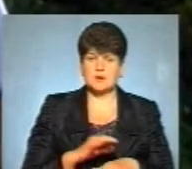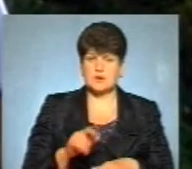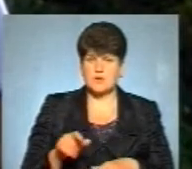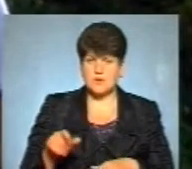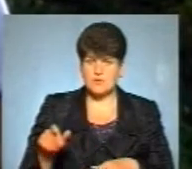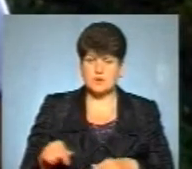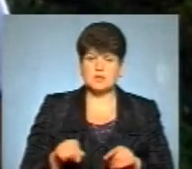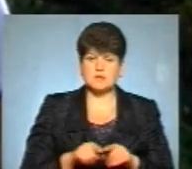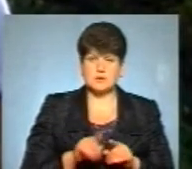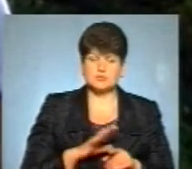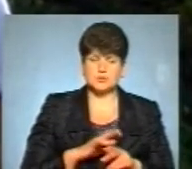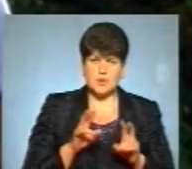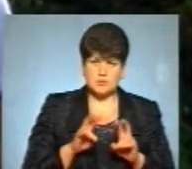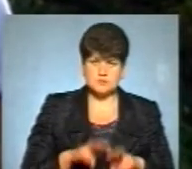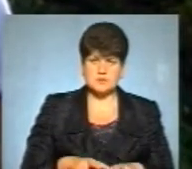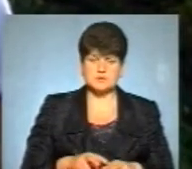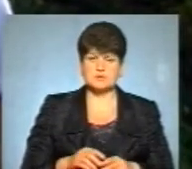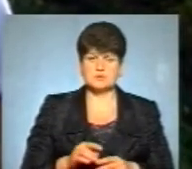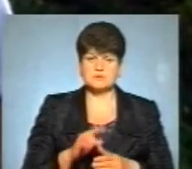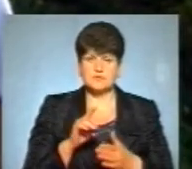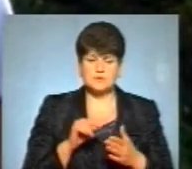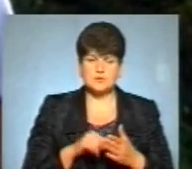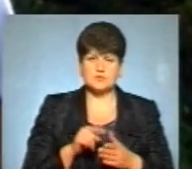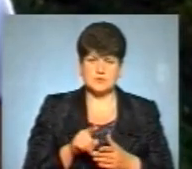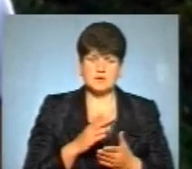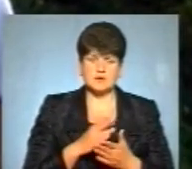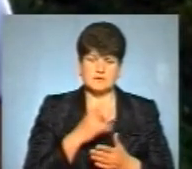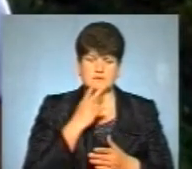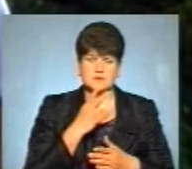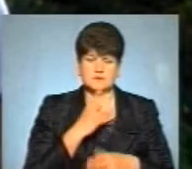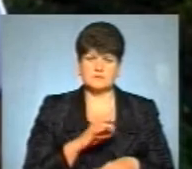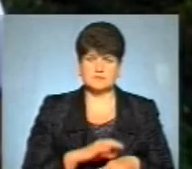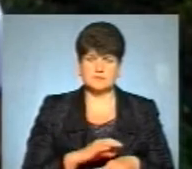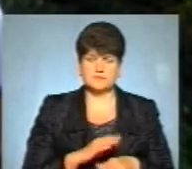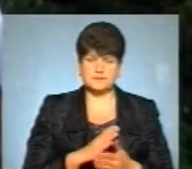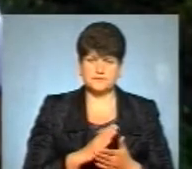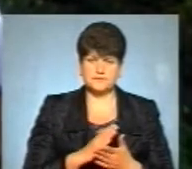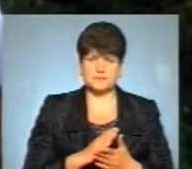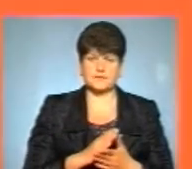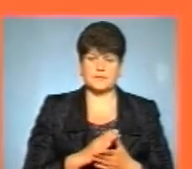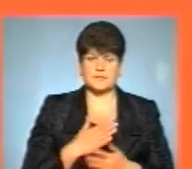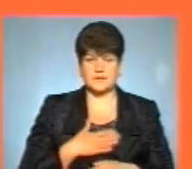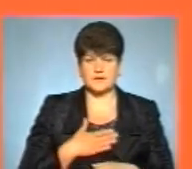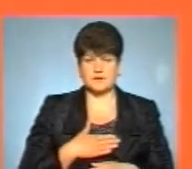було обстежено. З підозрою вони мають клінічні прояви даного захворювання, але ще в задовільному